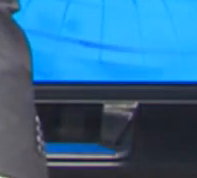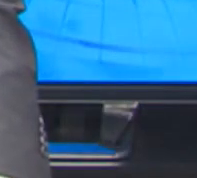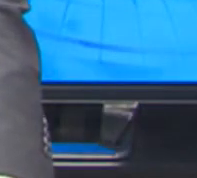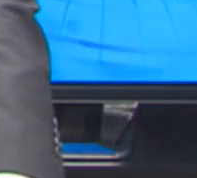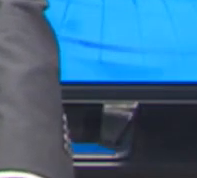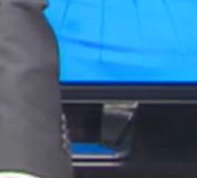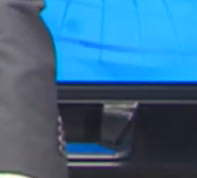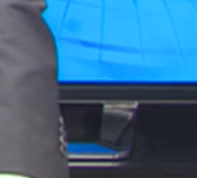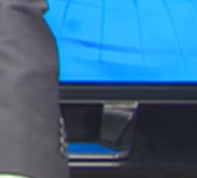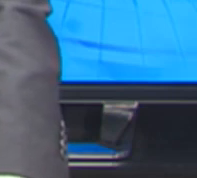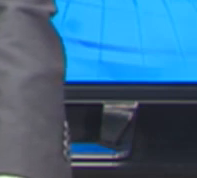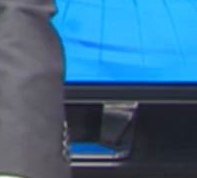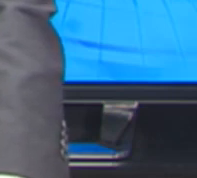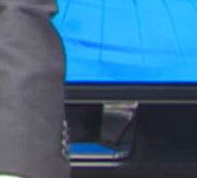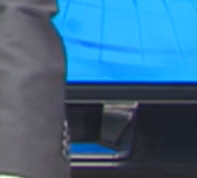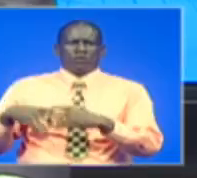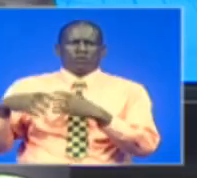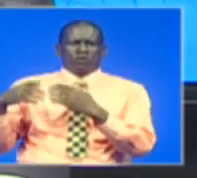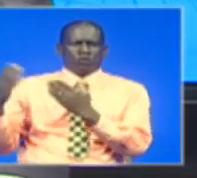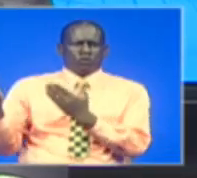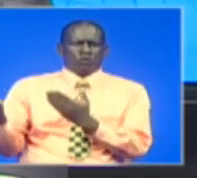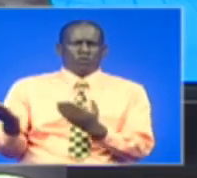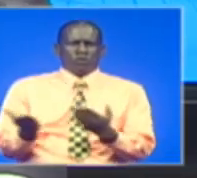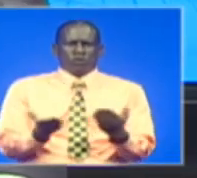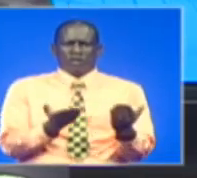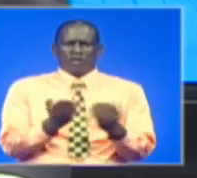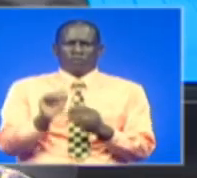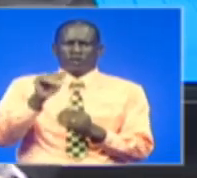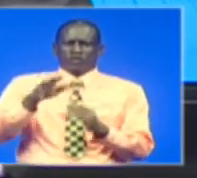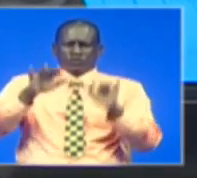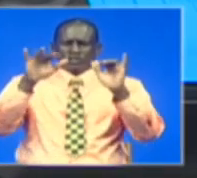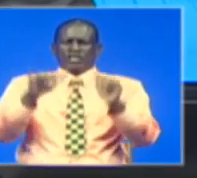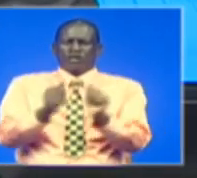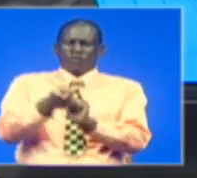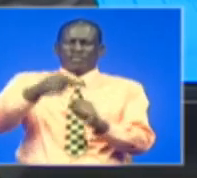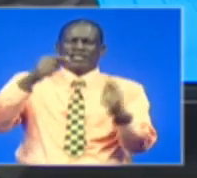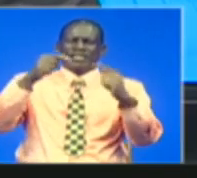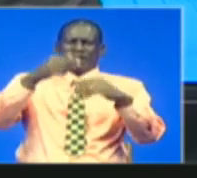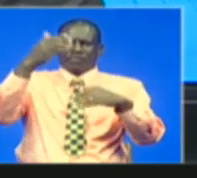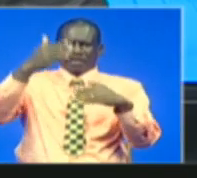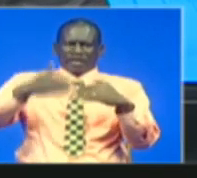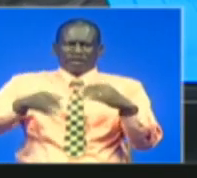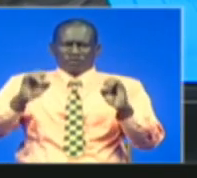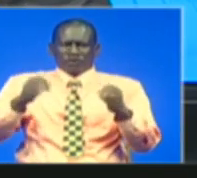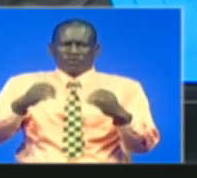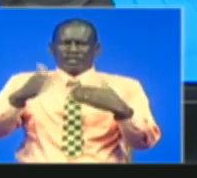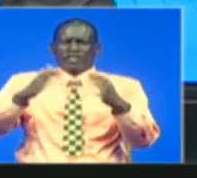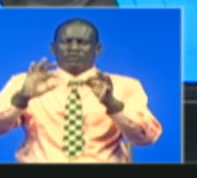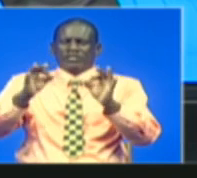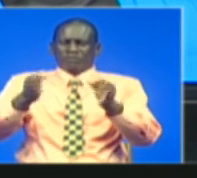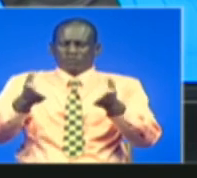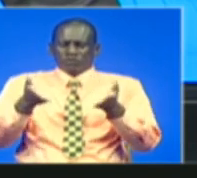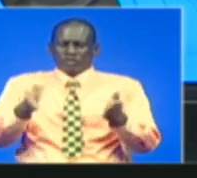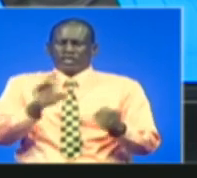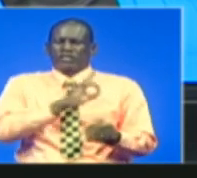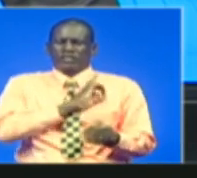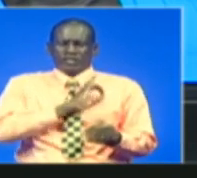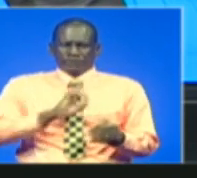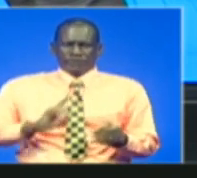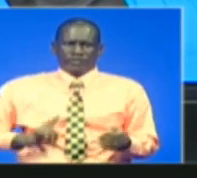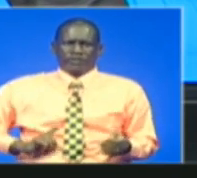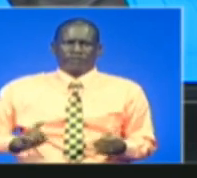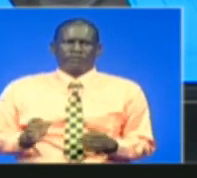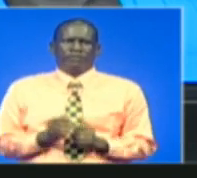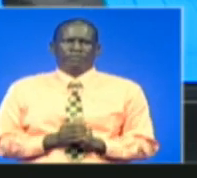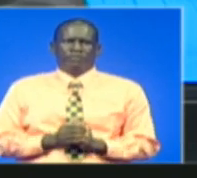mtazamaji, basi karibu, na kama ilivyo ada tunakosii tunamane sasa hadi tamati. Anayetusaidia katika lugha ishara ni David